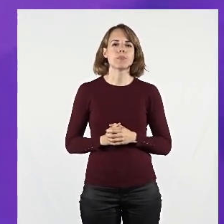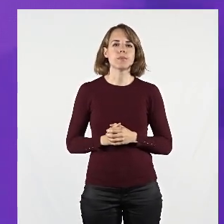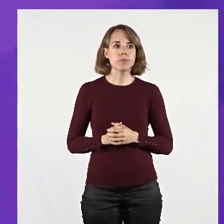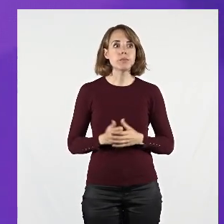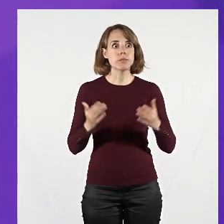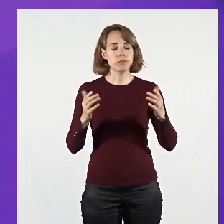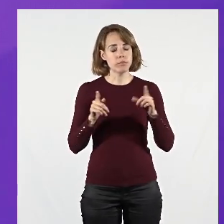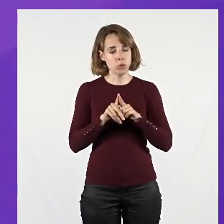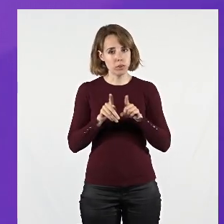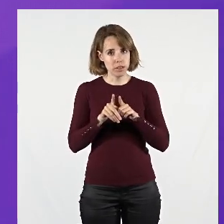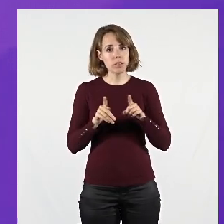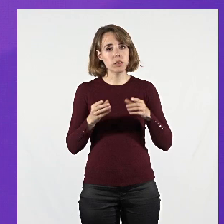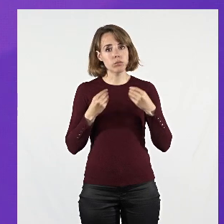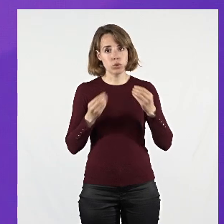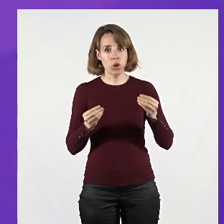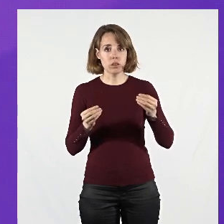aux soignants, à l'aidant,